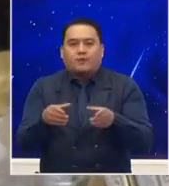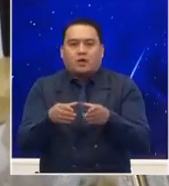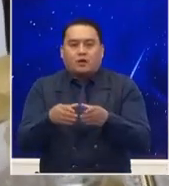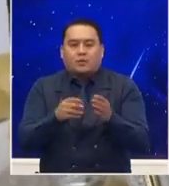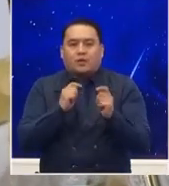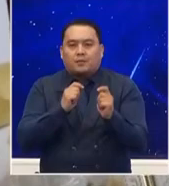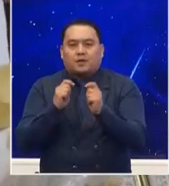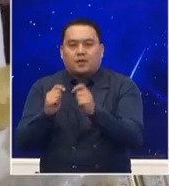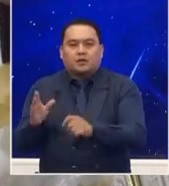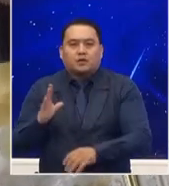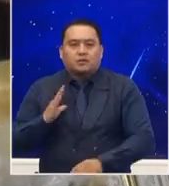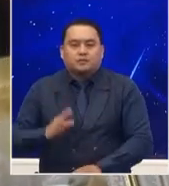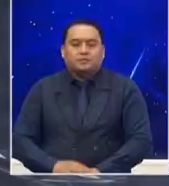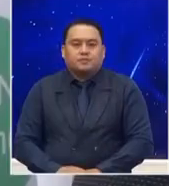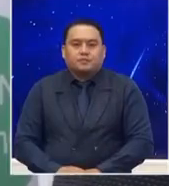де марапатталды.